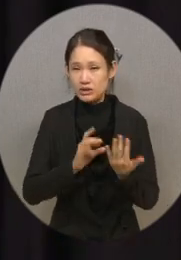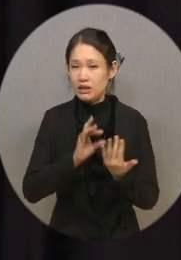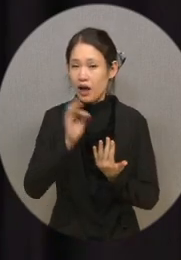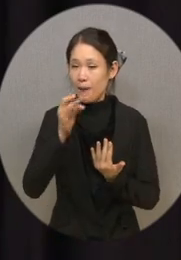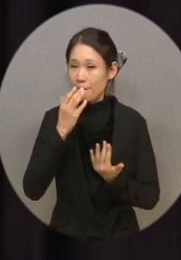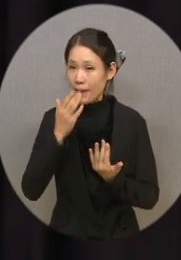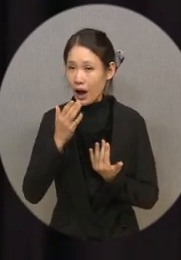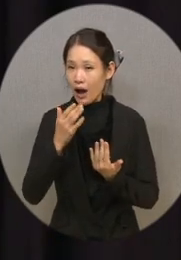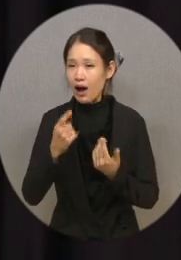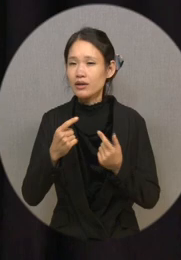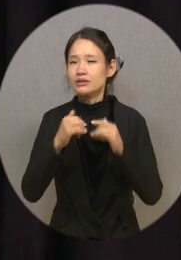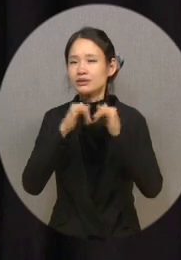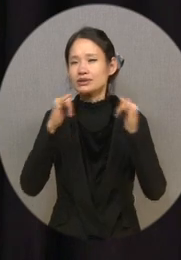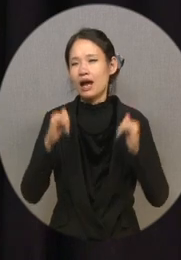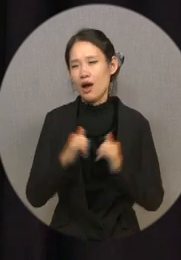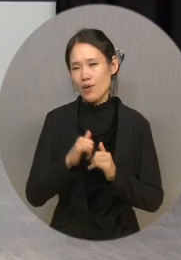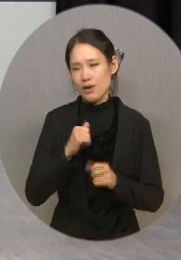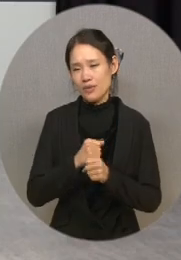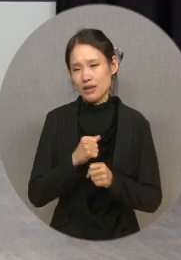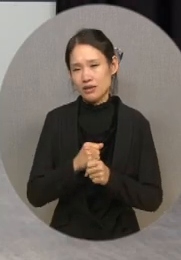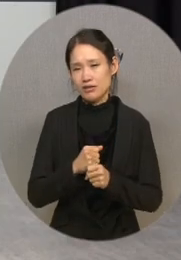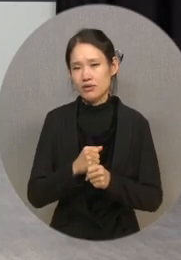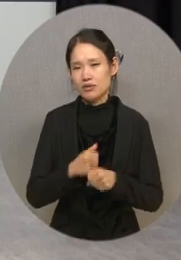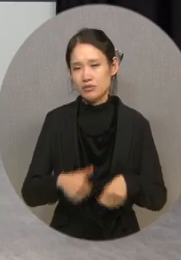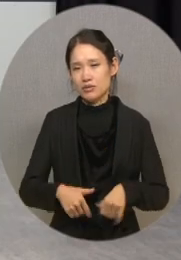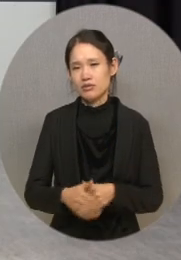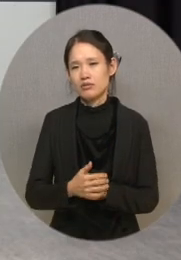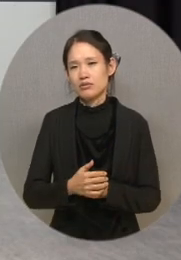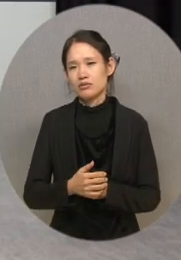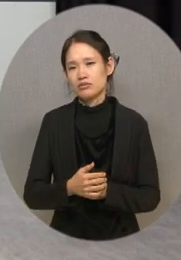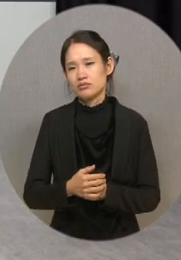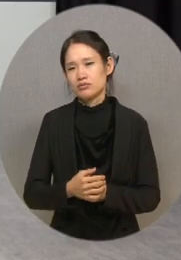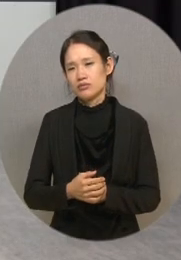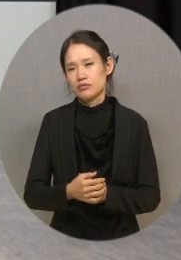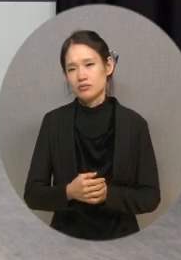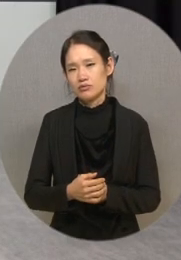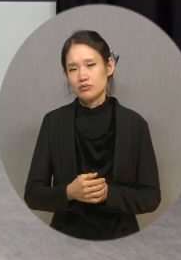그런 사회를 만들어줘야 될 것이다. 그런 생각을 갖는 거죠. 그래서